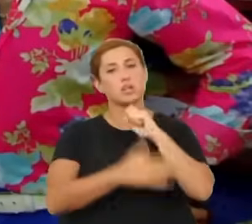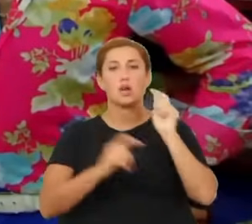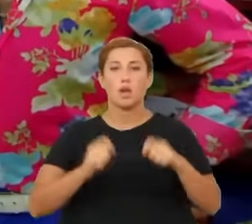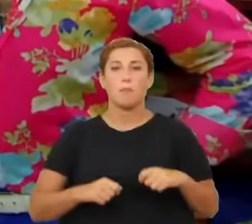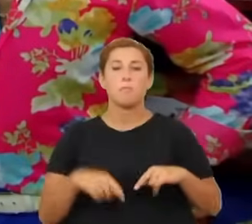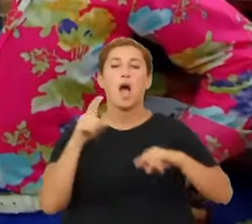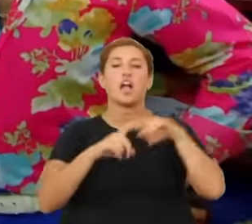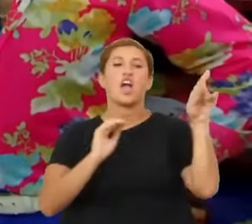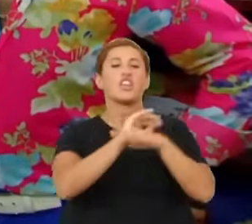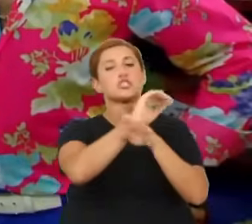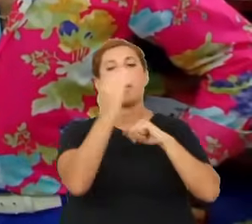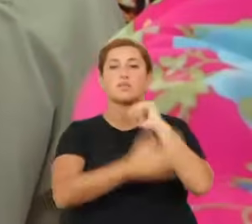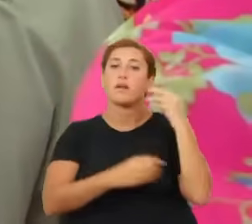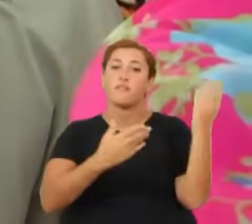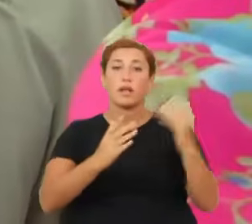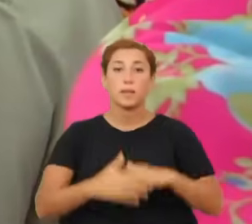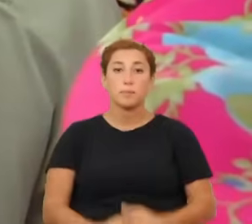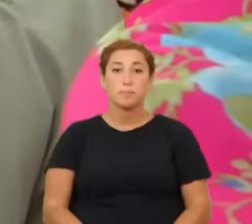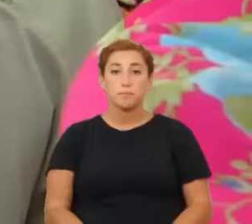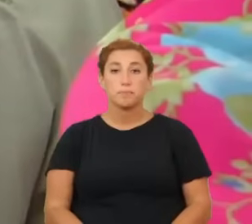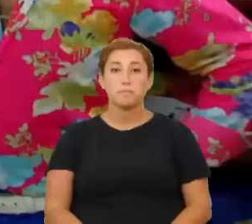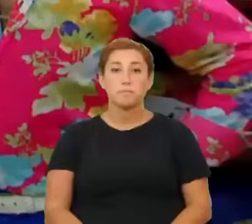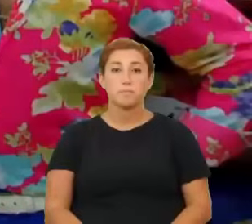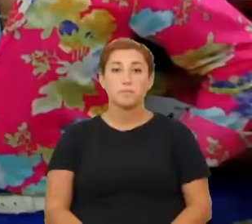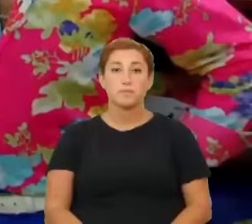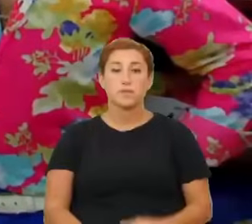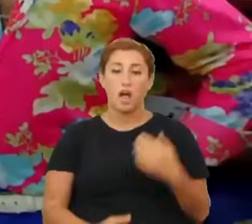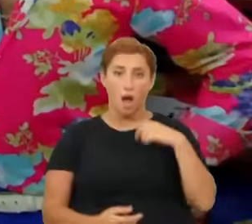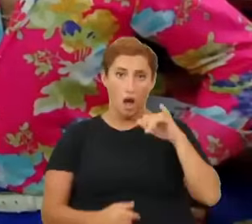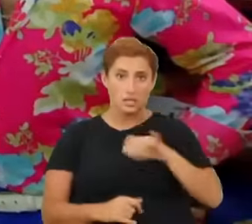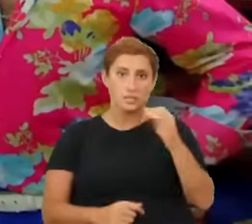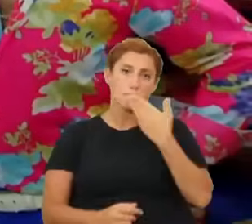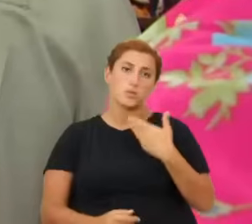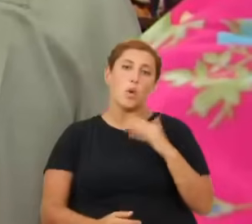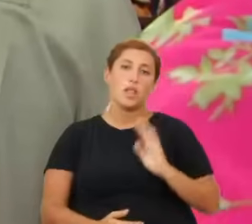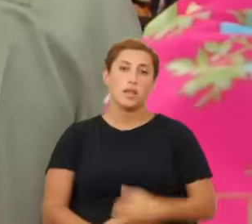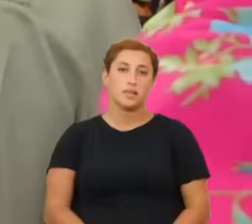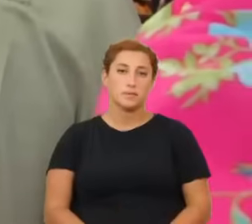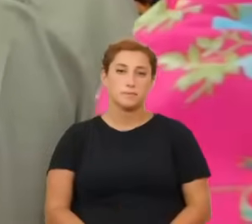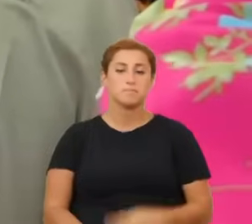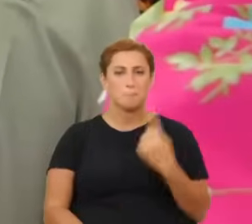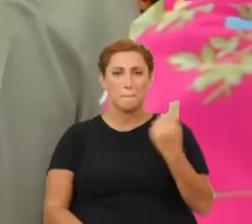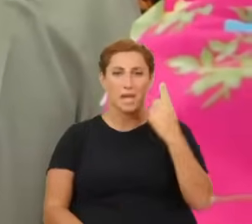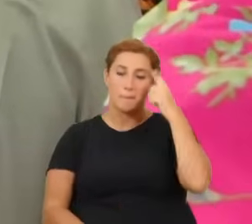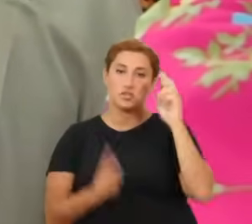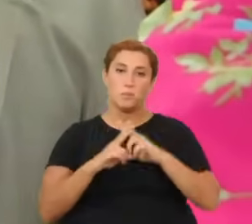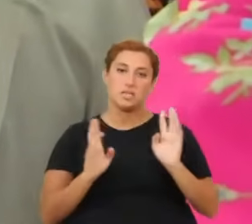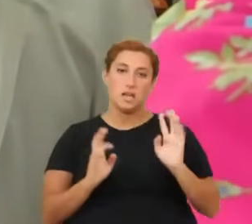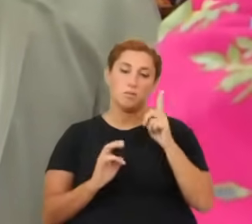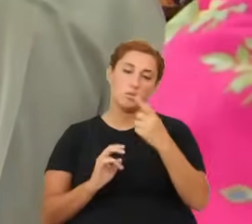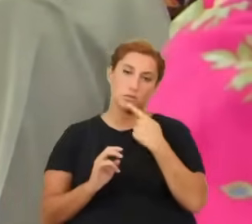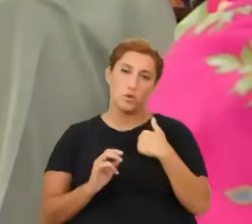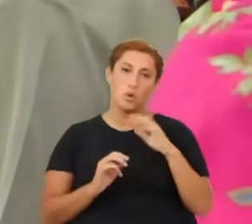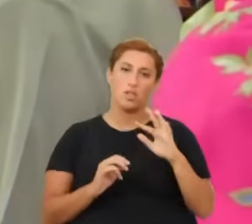yasaklayalım, Hakkari'de yaşamayı da yasaklayalım abi. Asistan söyleyin komiserim. Bir kere başkomiserim, onu